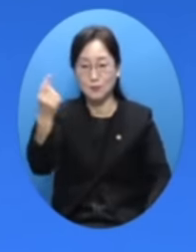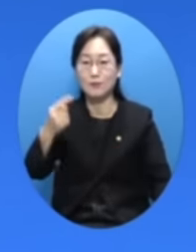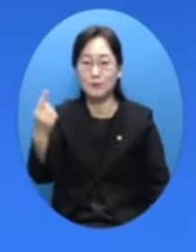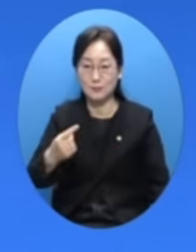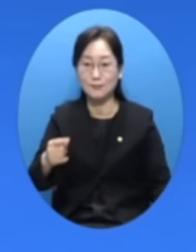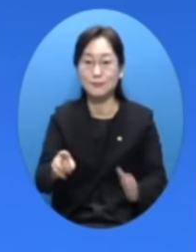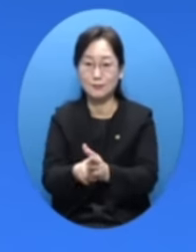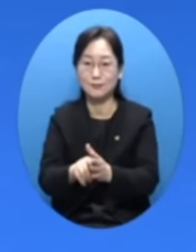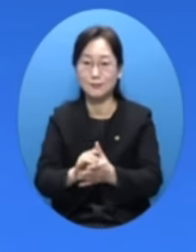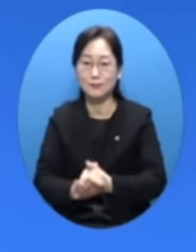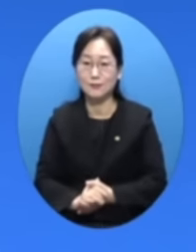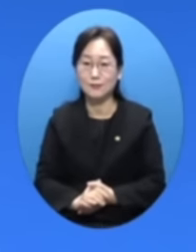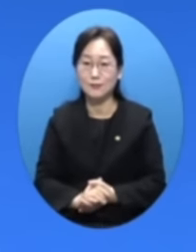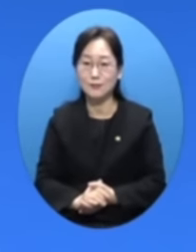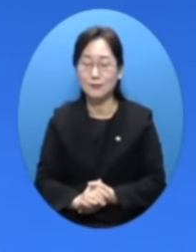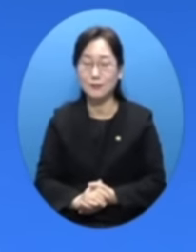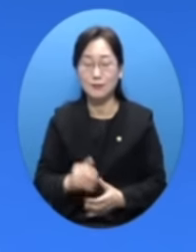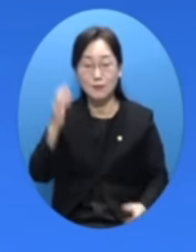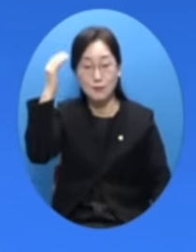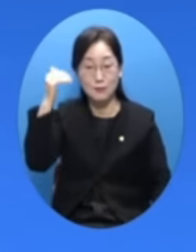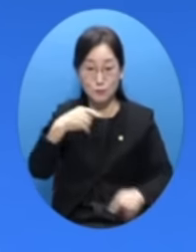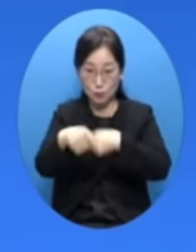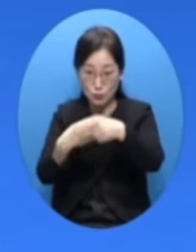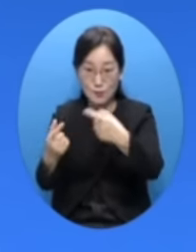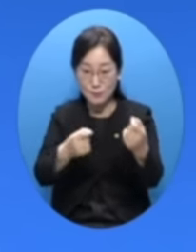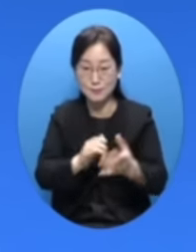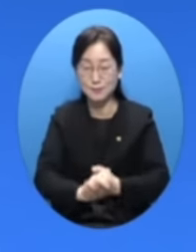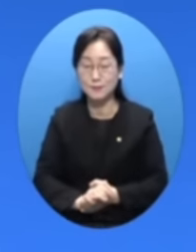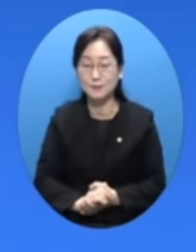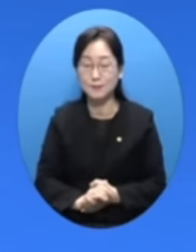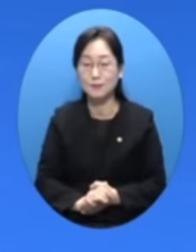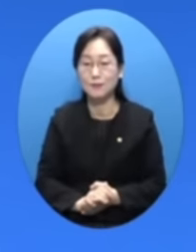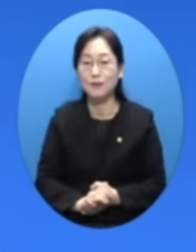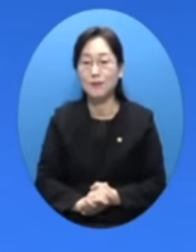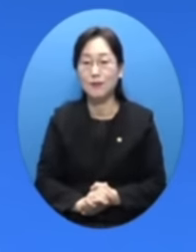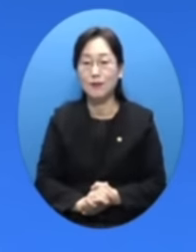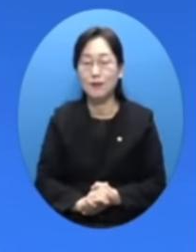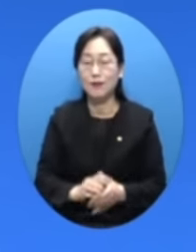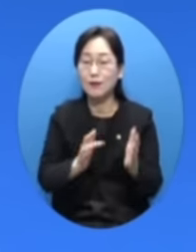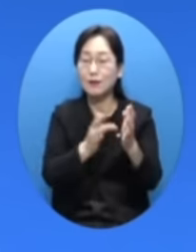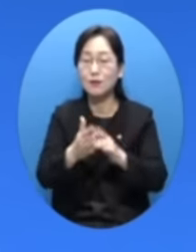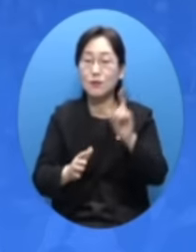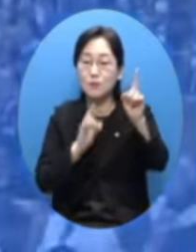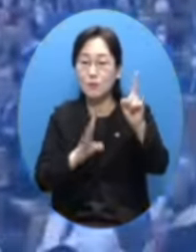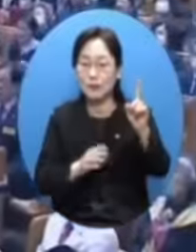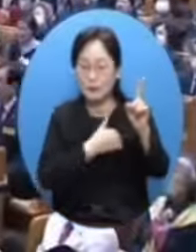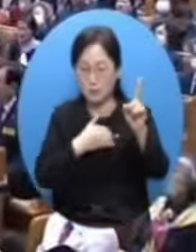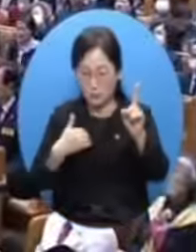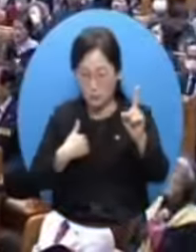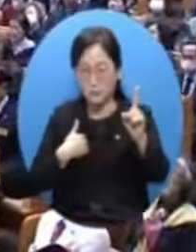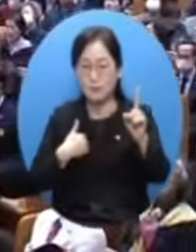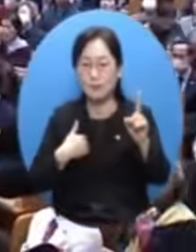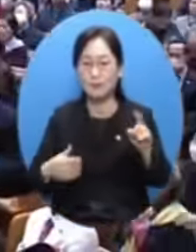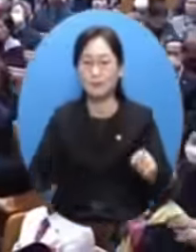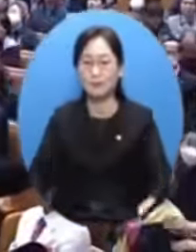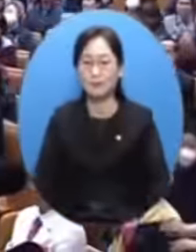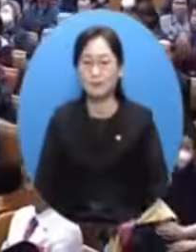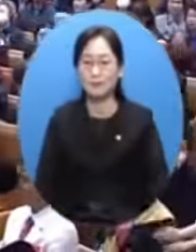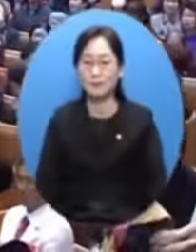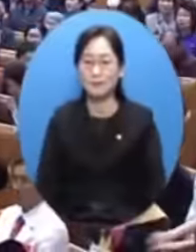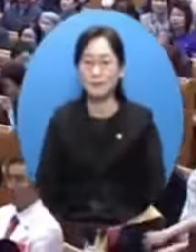것입니다. 한번 따라 주시기 바랍니다. 예수님 한 분으로 만족합니다.